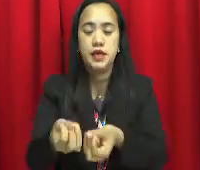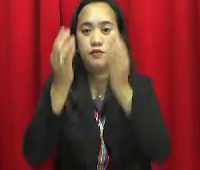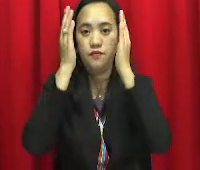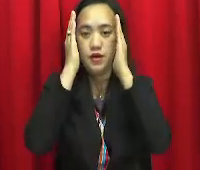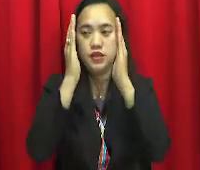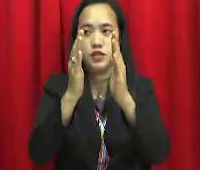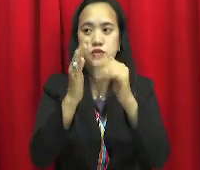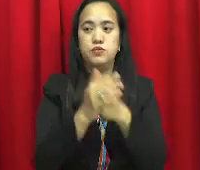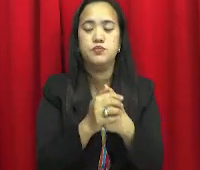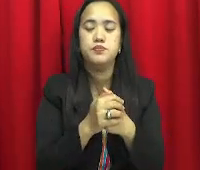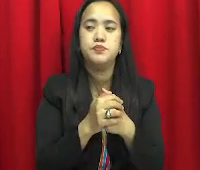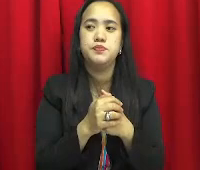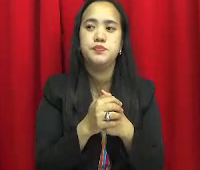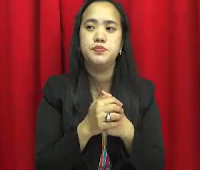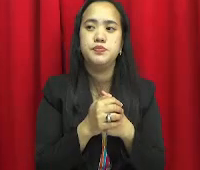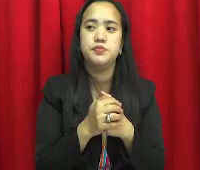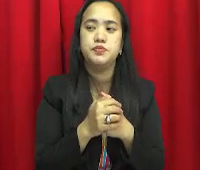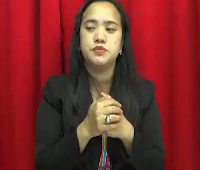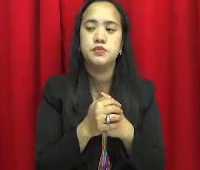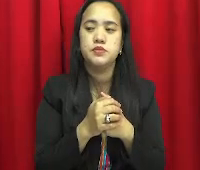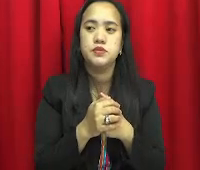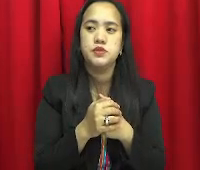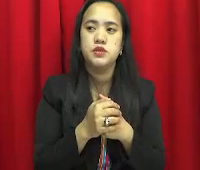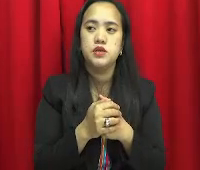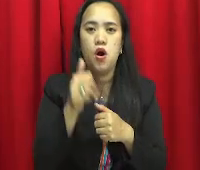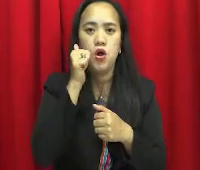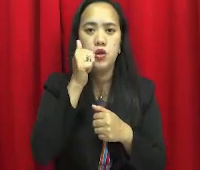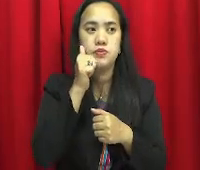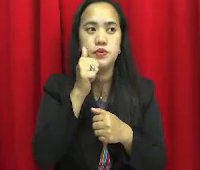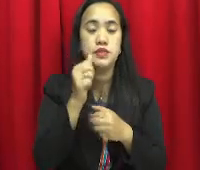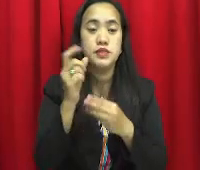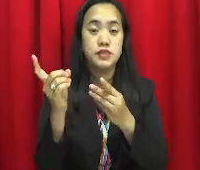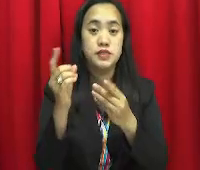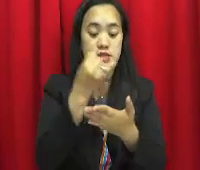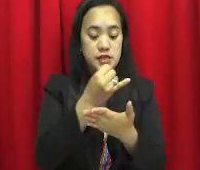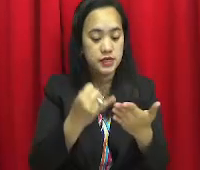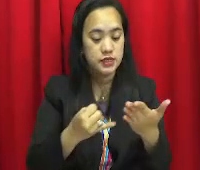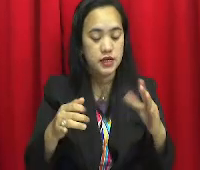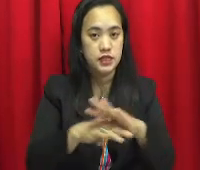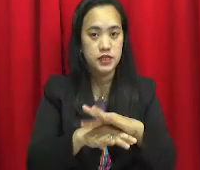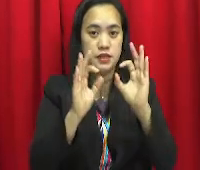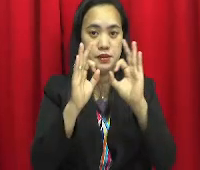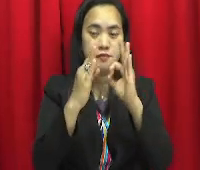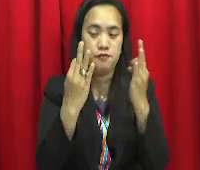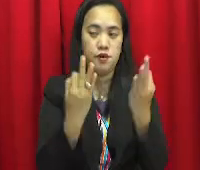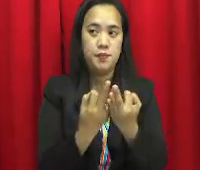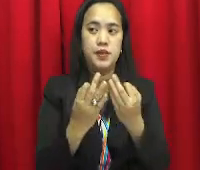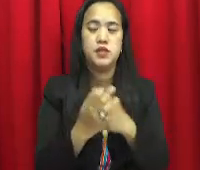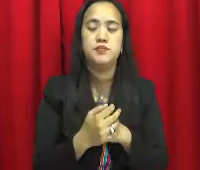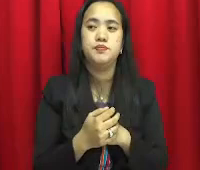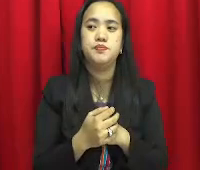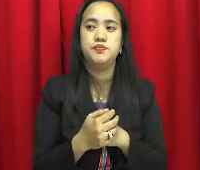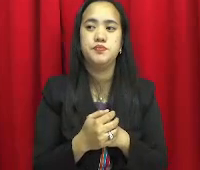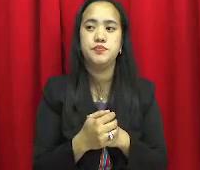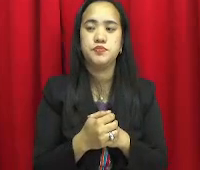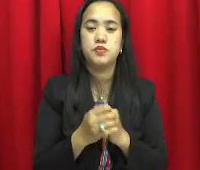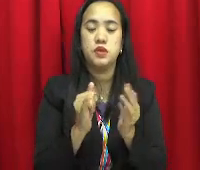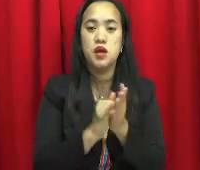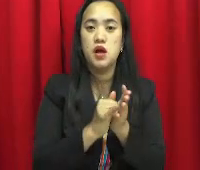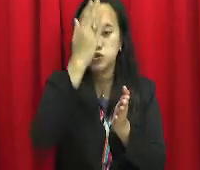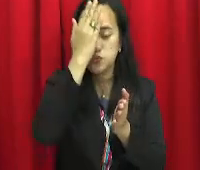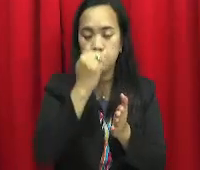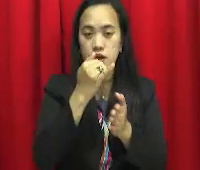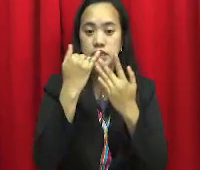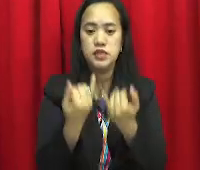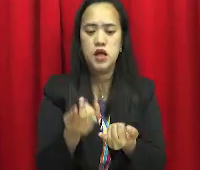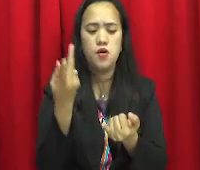alam ko, defined sa akin na kunako eh. Family. Oo, family. Yeah, yeah. Family first. Oo. Kaya talagang maluwag yung loob ko noon na